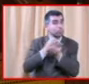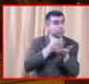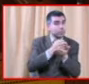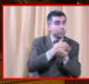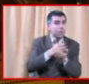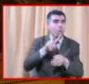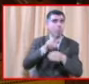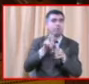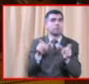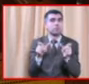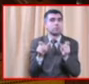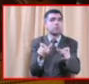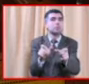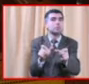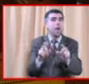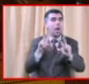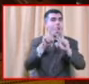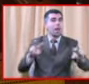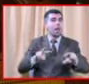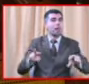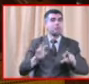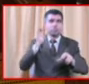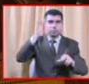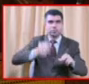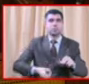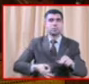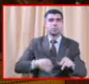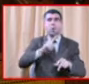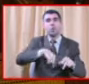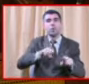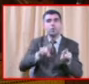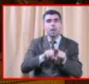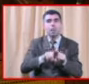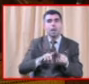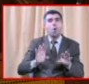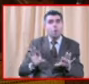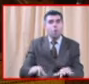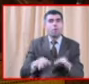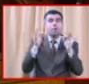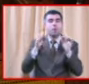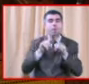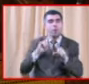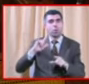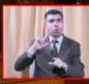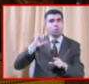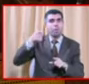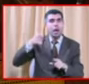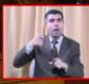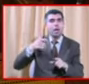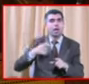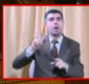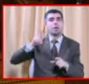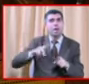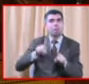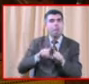المسؤوليات لا بد أن تكون بالنسبة لهذا الأمر، وبغينا نشوفوها من غدا في الفعل،